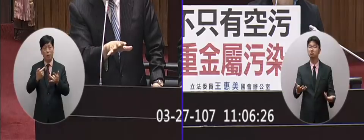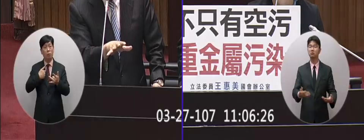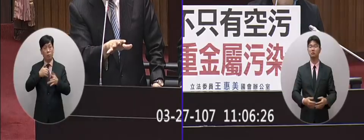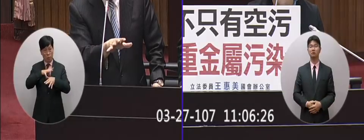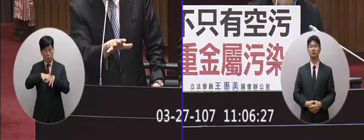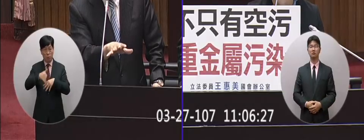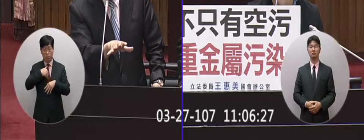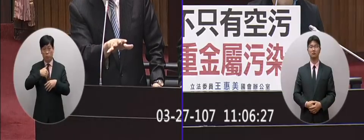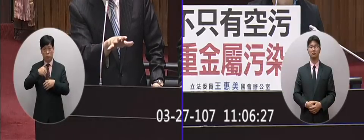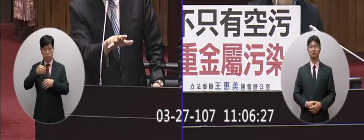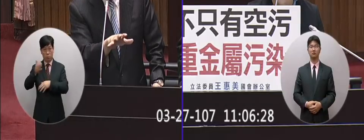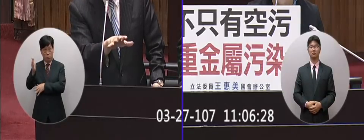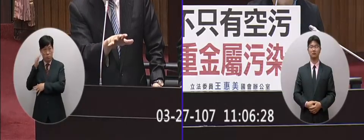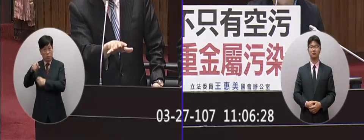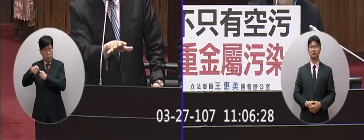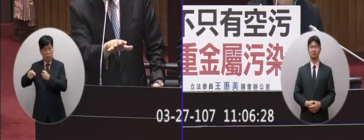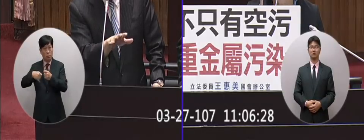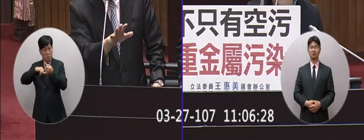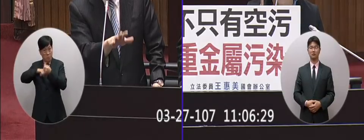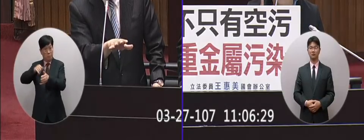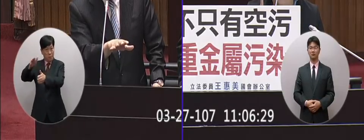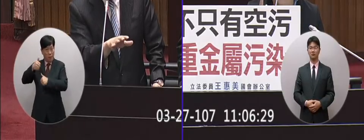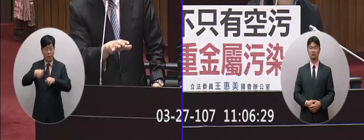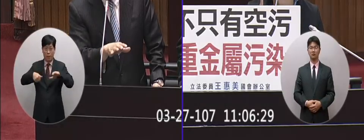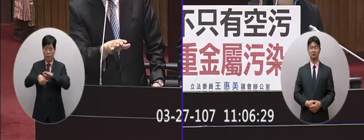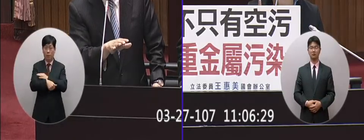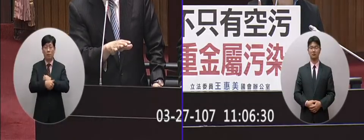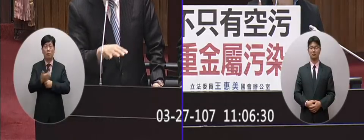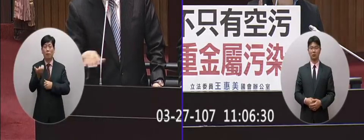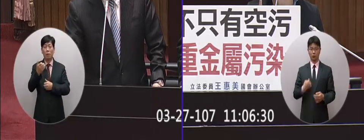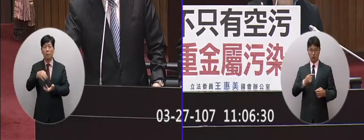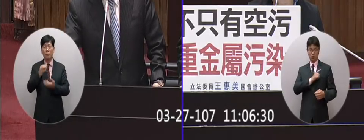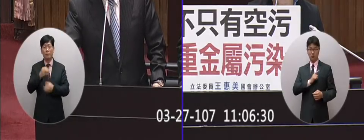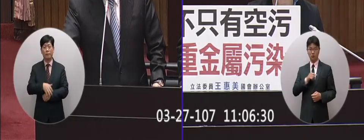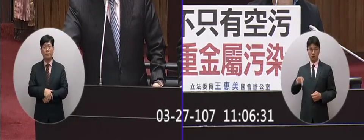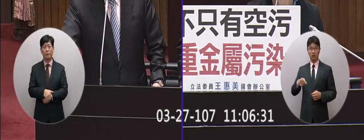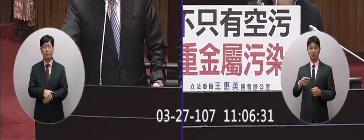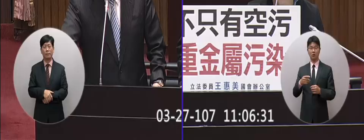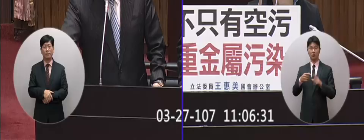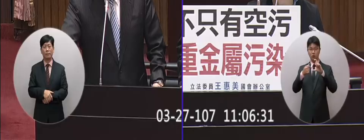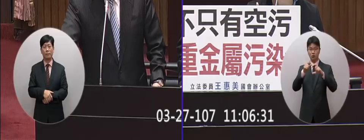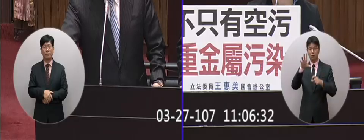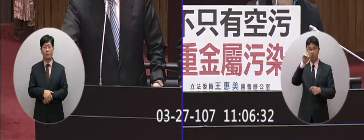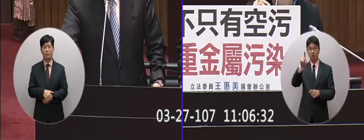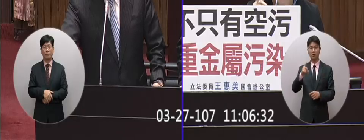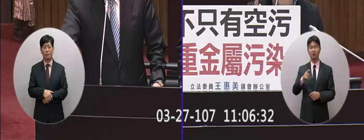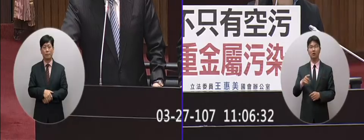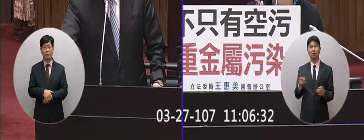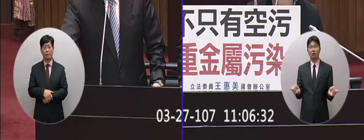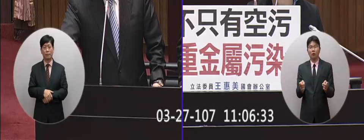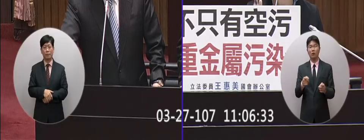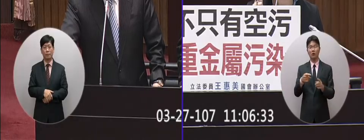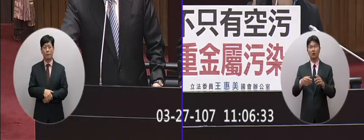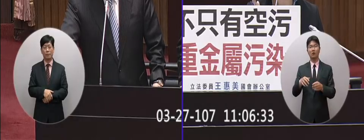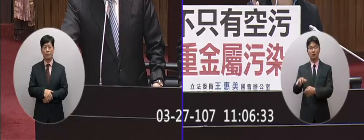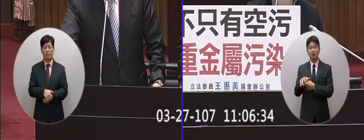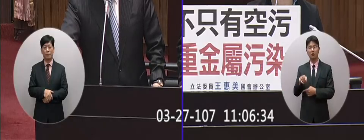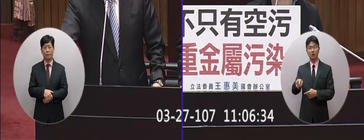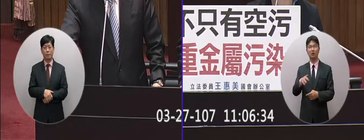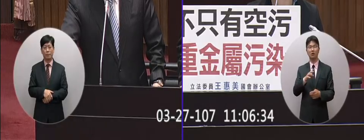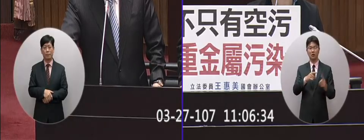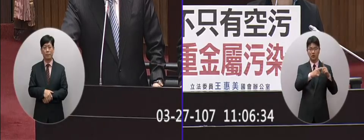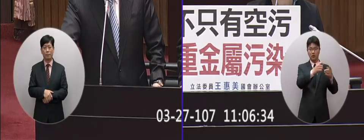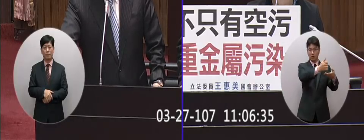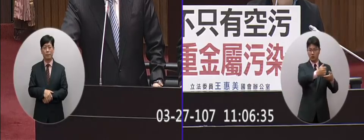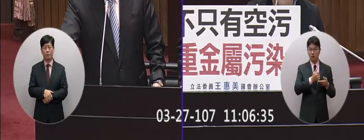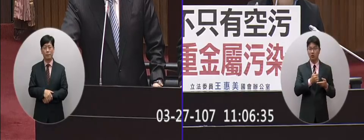拉动这个政策的那个能量。 因为像我的选区里面有一个洛龙区，甚至一个月他请工到